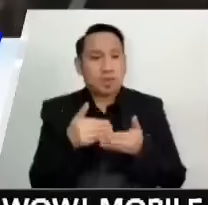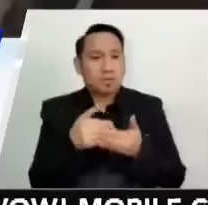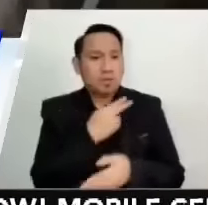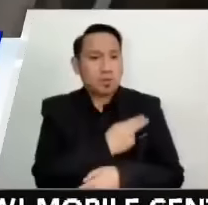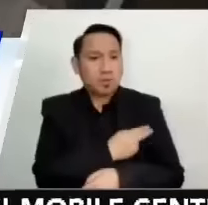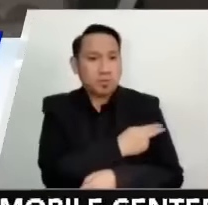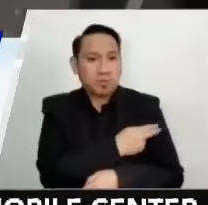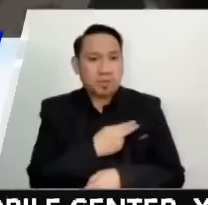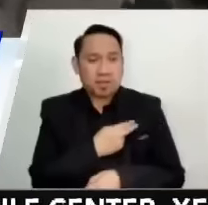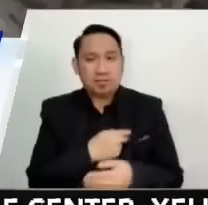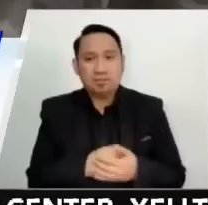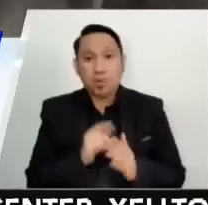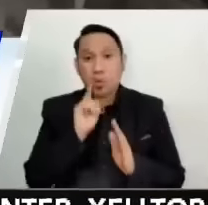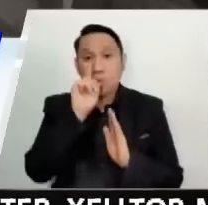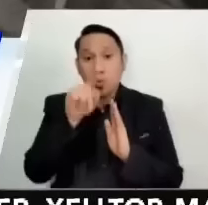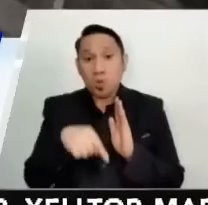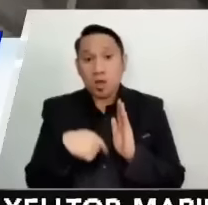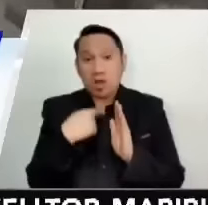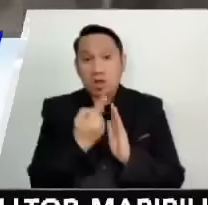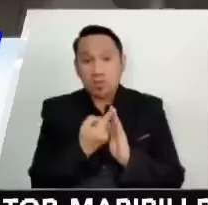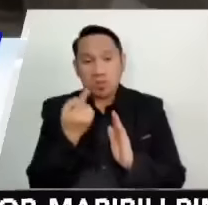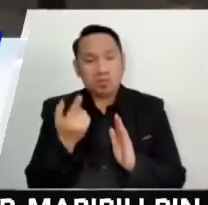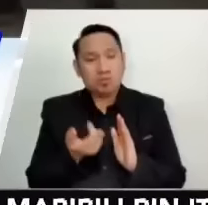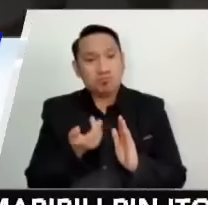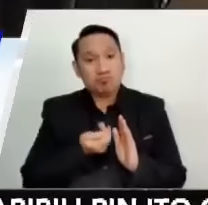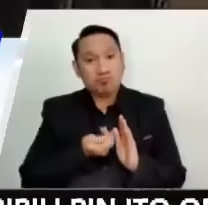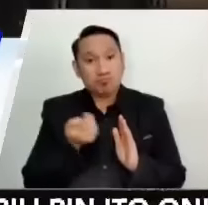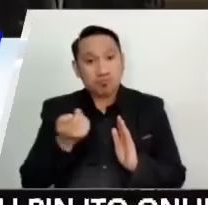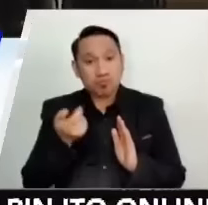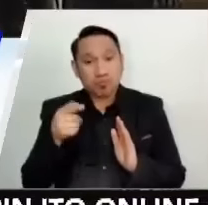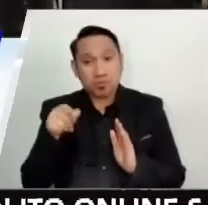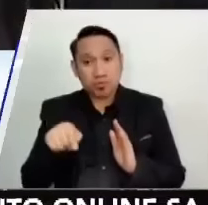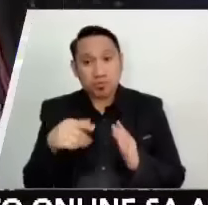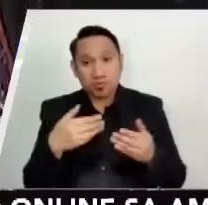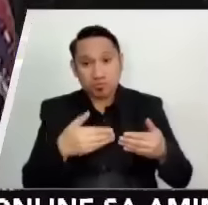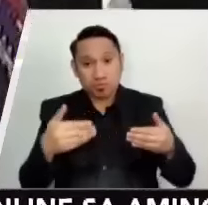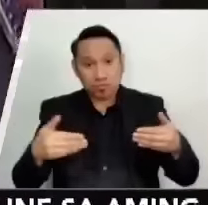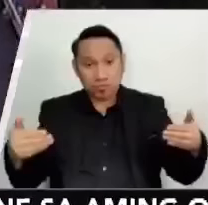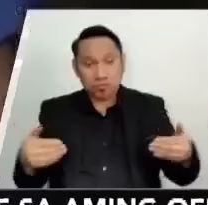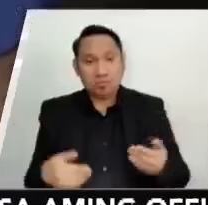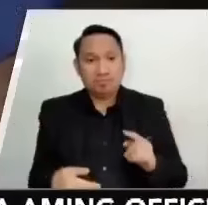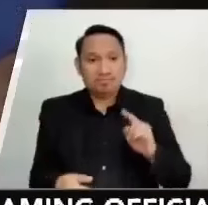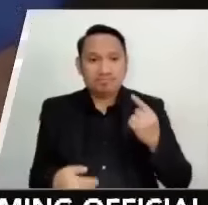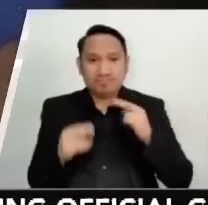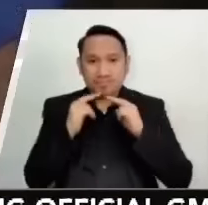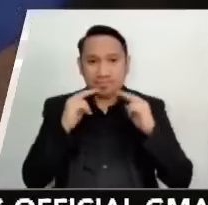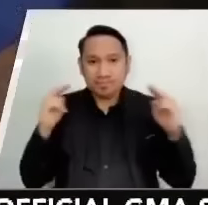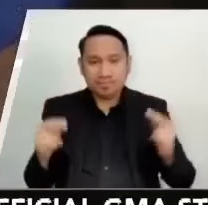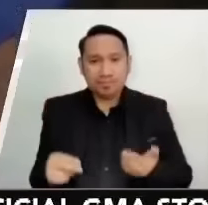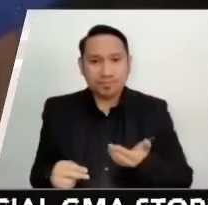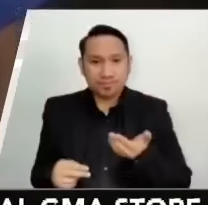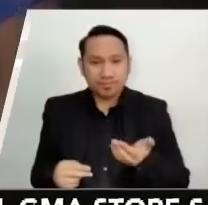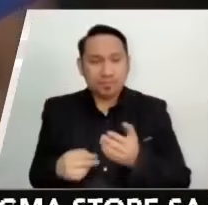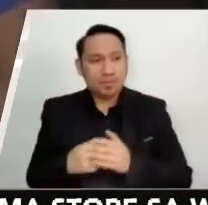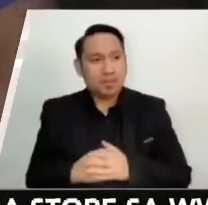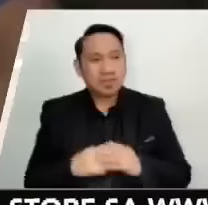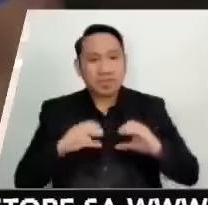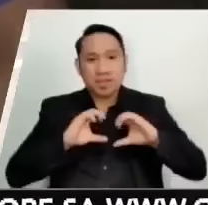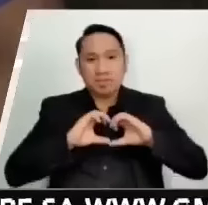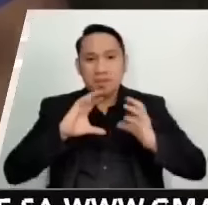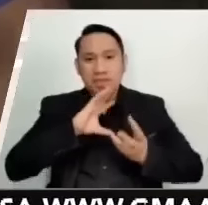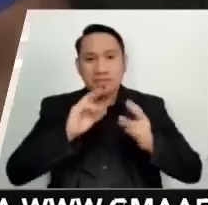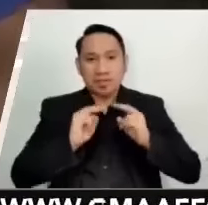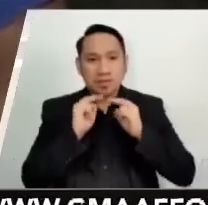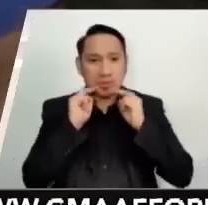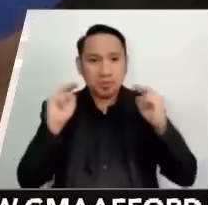ng 1 oras bago naalis ang mga nagkalat na barrier. Ito ang unang balita. EJ Gomez para sa GMA Integrated